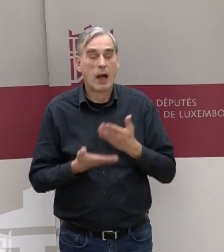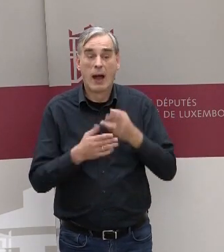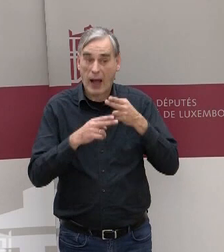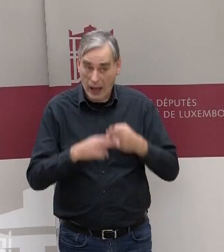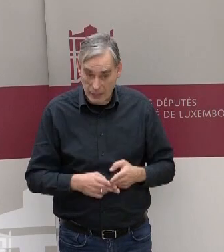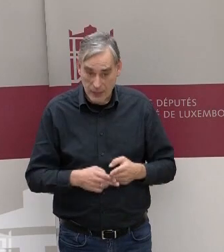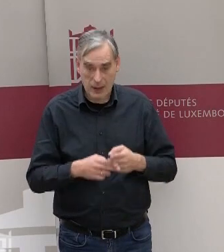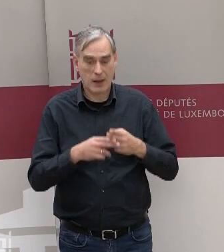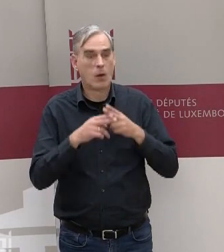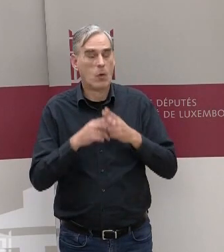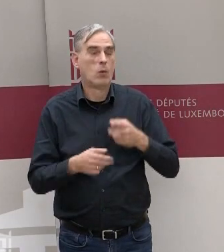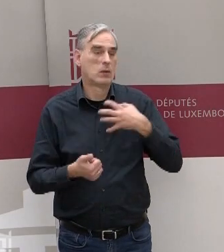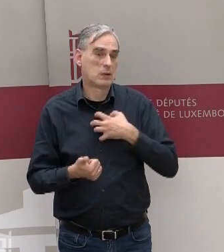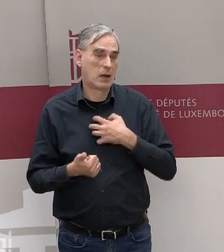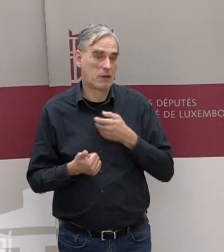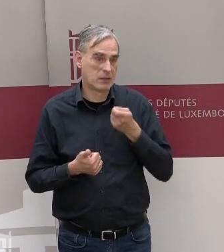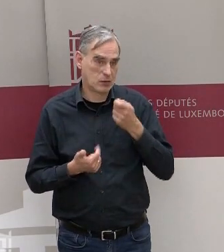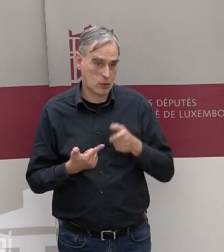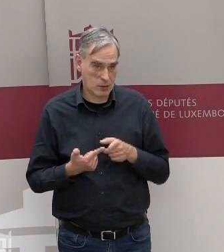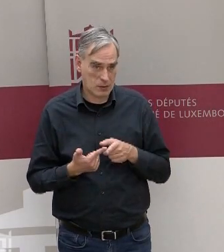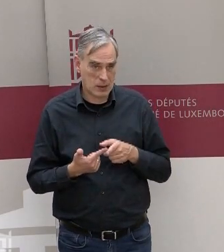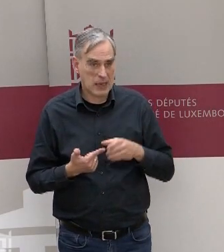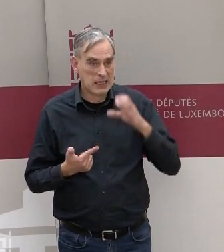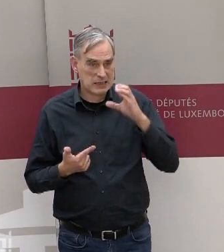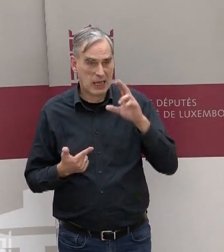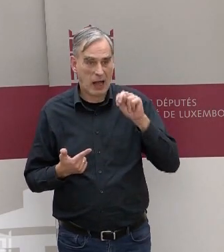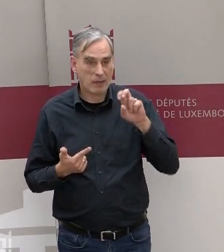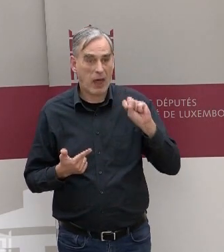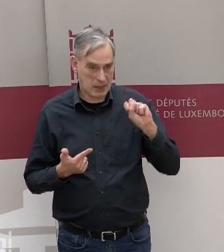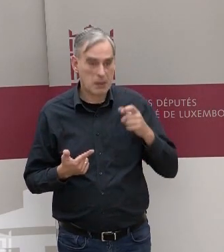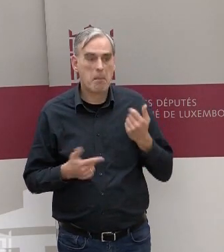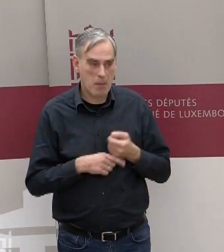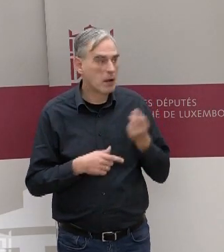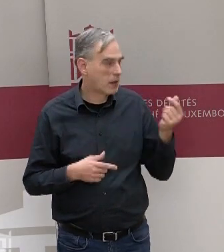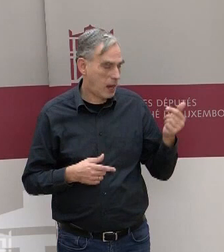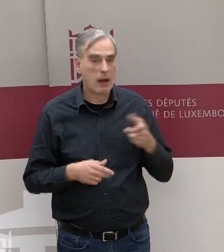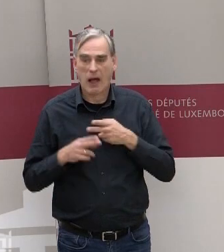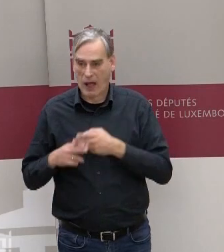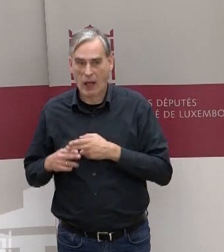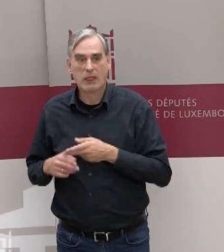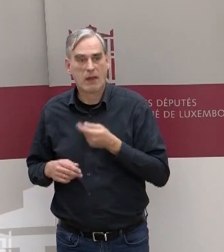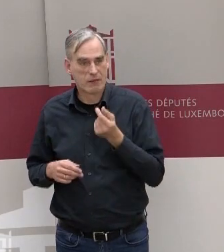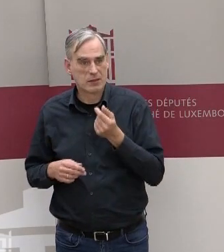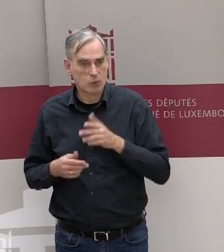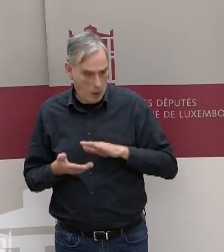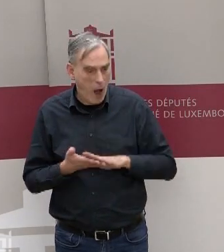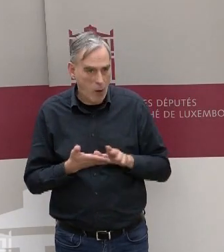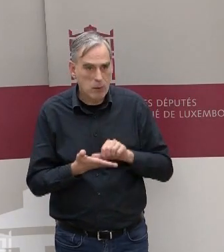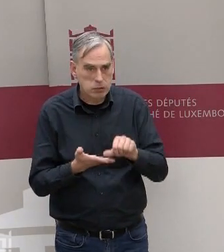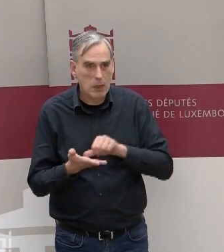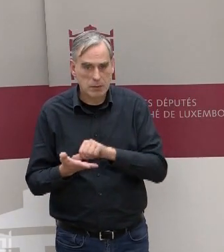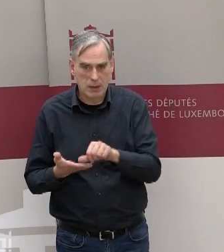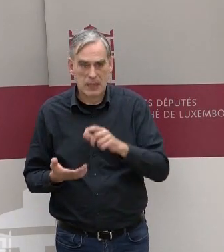zu hinaus. Gerade wie auch der Pensionskäse. Ich weiß, dass das hier Bannen kein